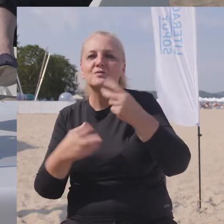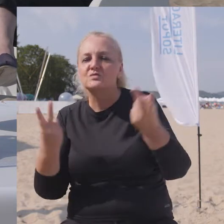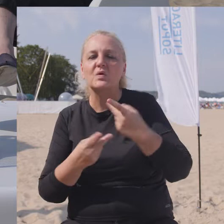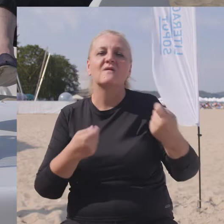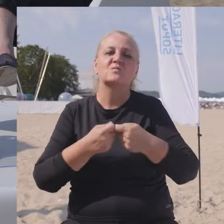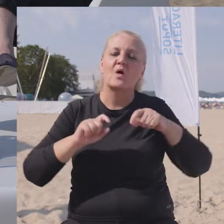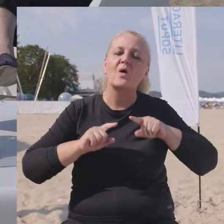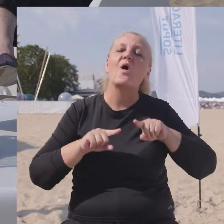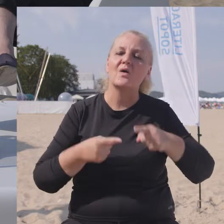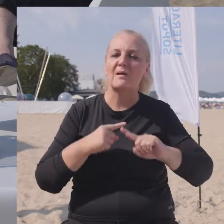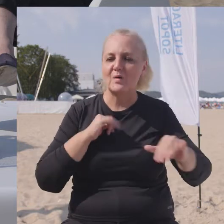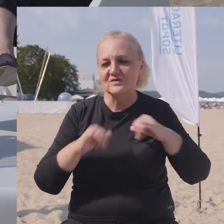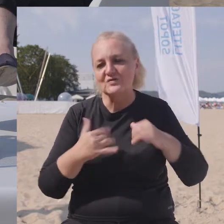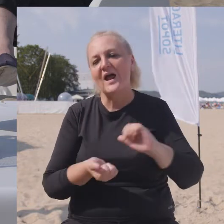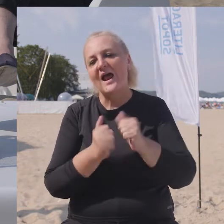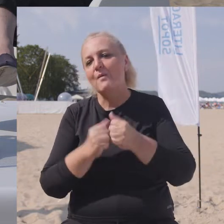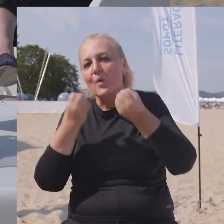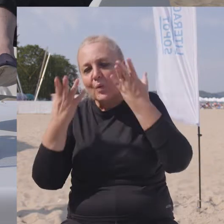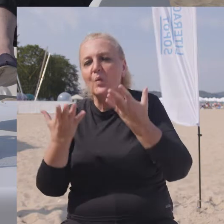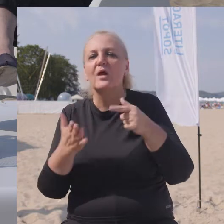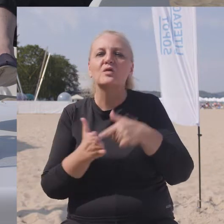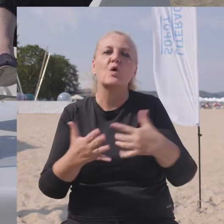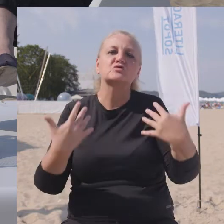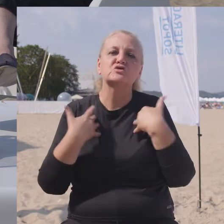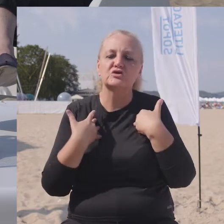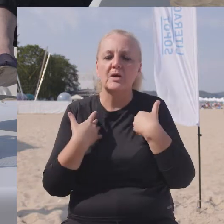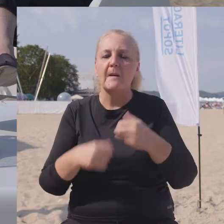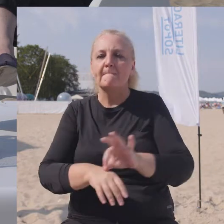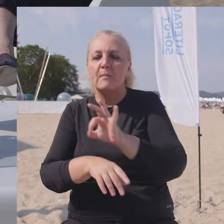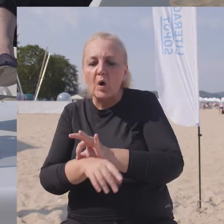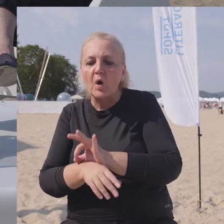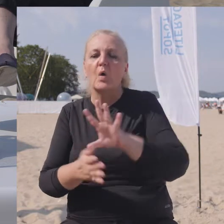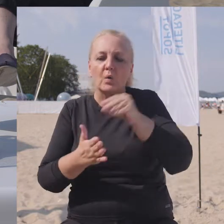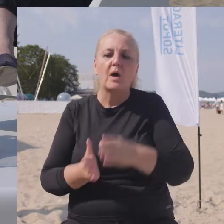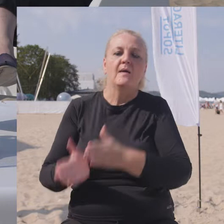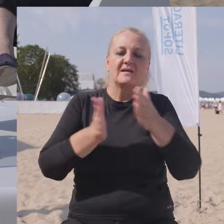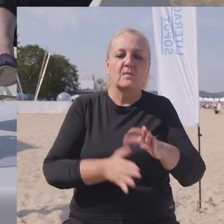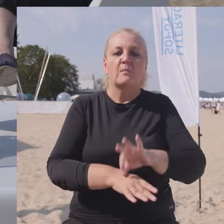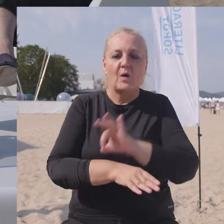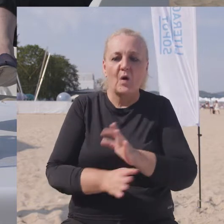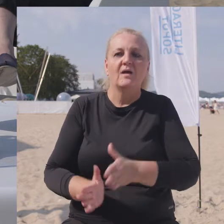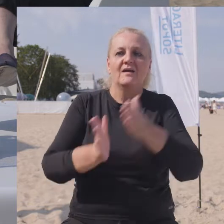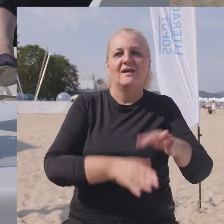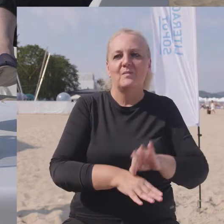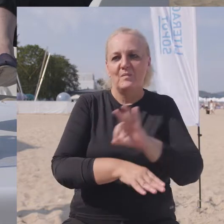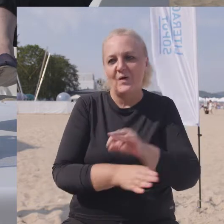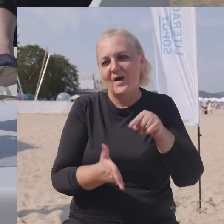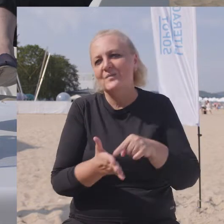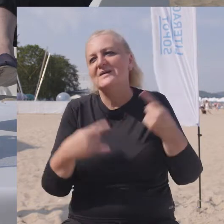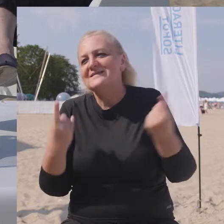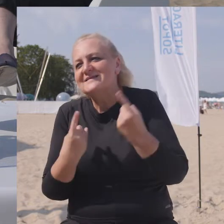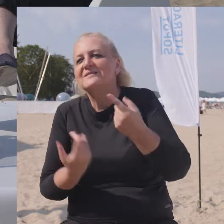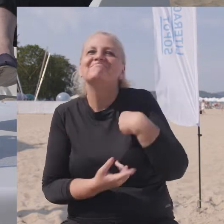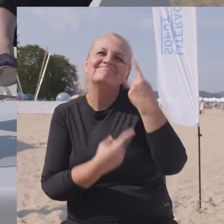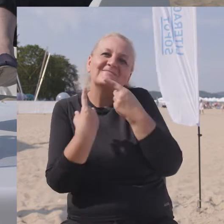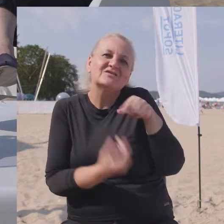z organizacjami pozarządowymi albo kulturalnymi, czyli życie od projektu do projektu, bez takiej sytuacji, w której można by pomyśleć, że w